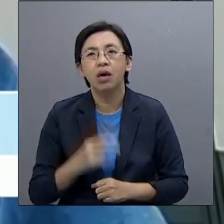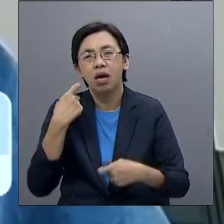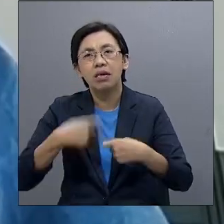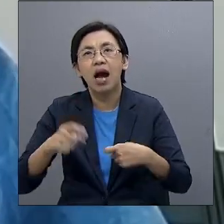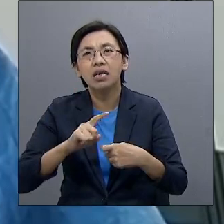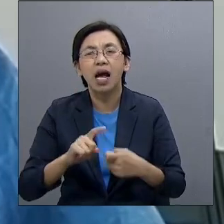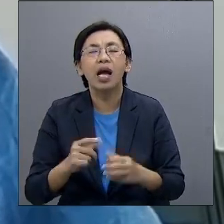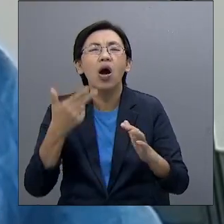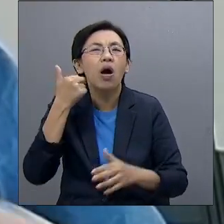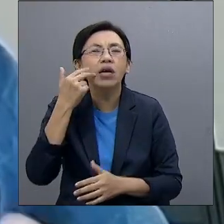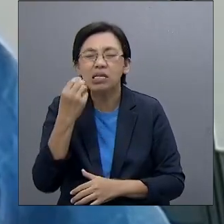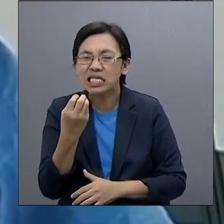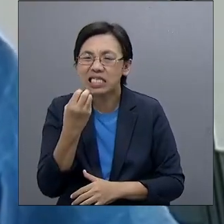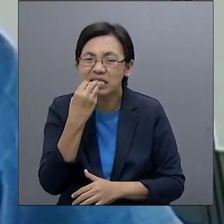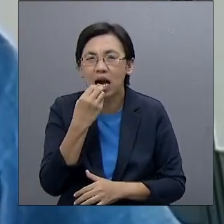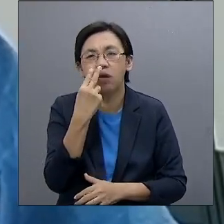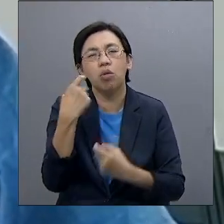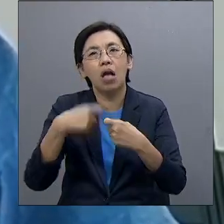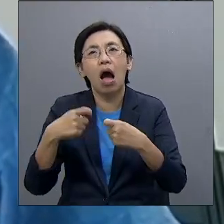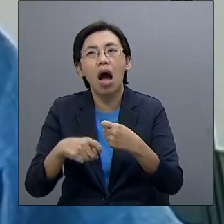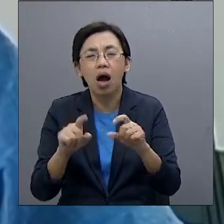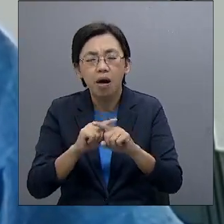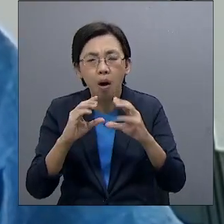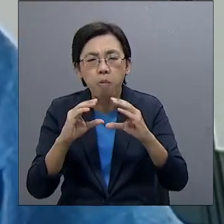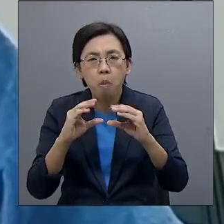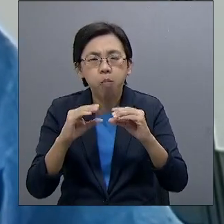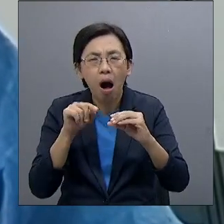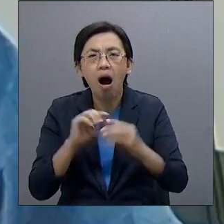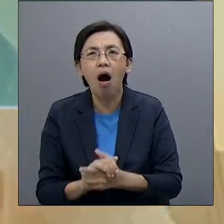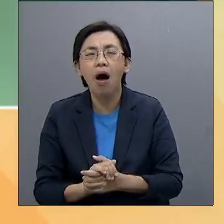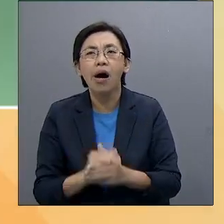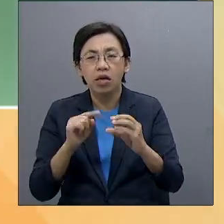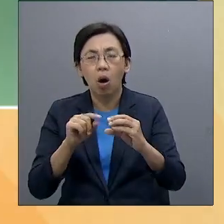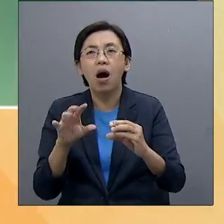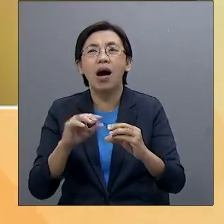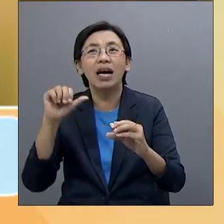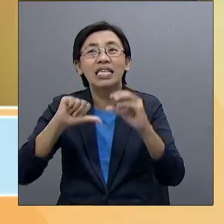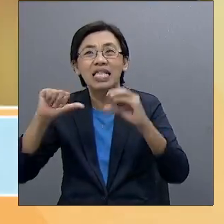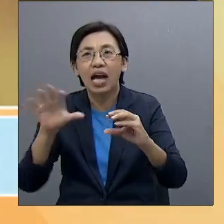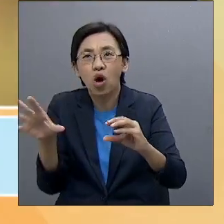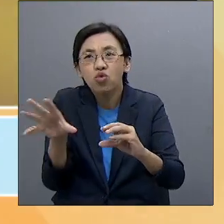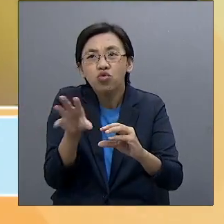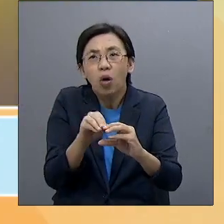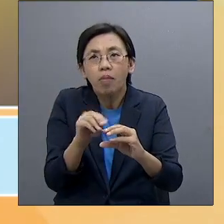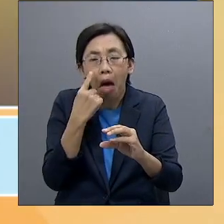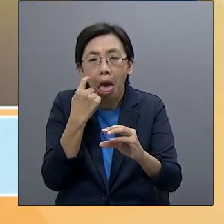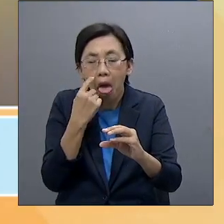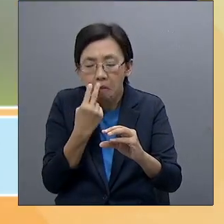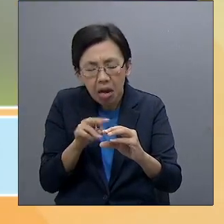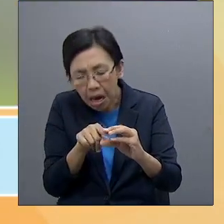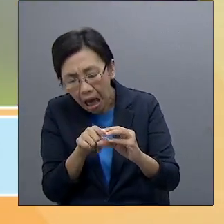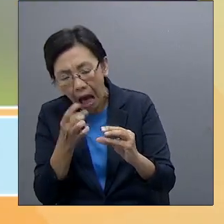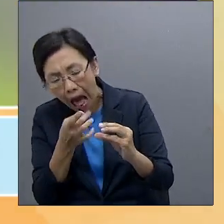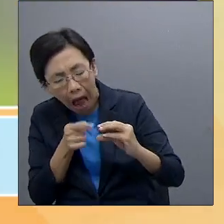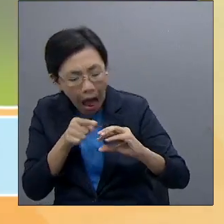ขนมกรุบกรอบนี่แหละเพราะขนมกรุบกรอบเนี่ยลักษณะเหมือนฟองน้ำเนา ะ มันก็จะดูดซับเข้าไปโดยที่เราไม่เห็นว่ามันมีอะไรอยู่ข้างใน